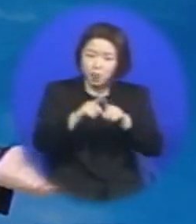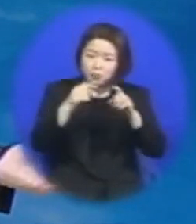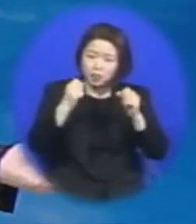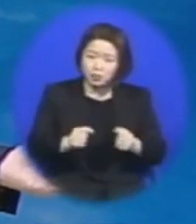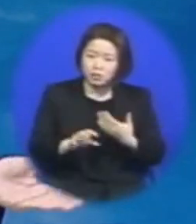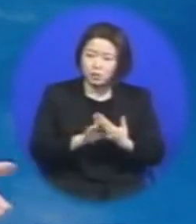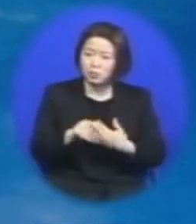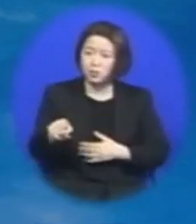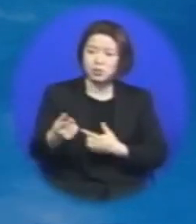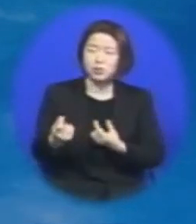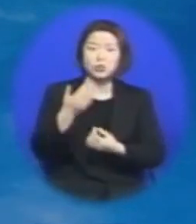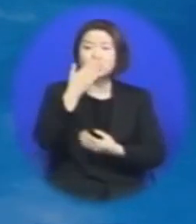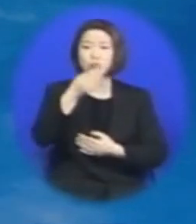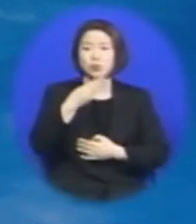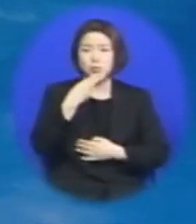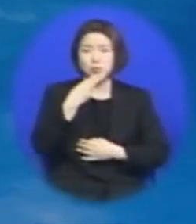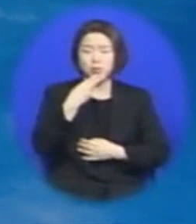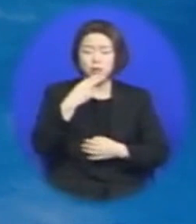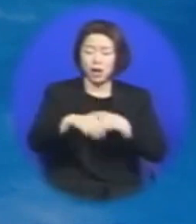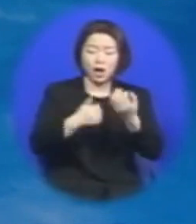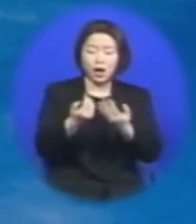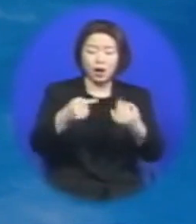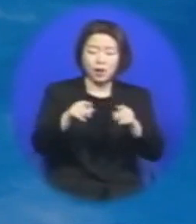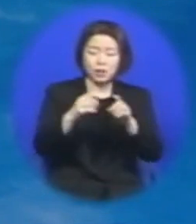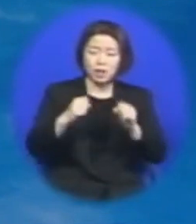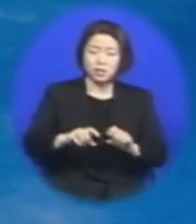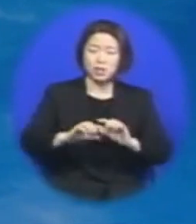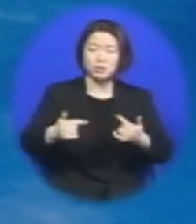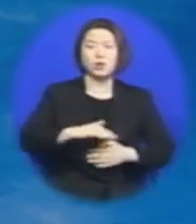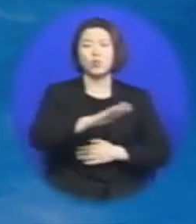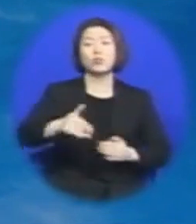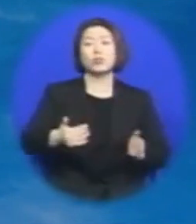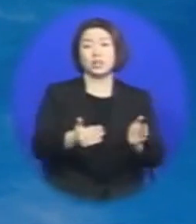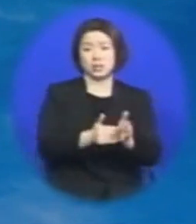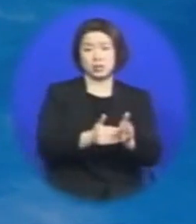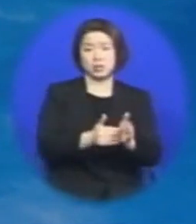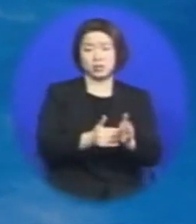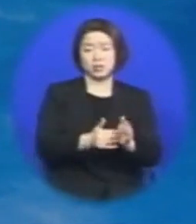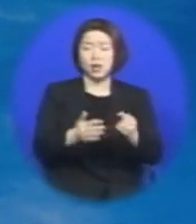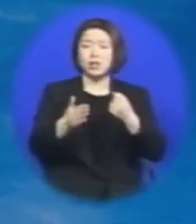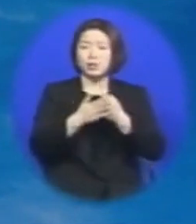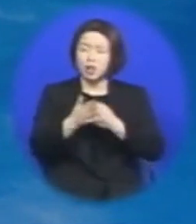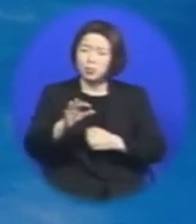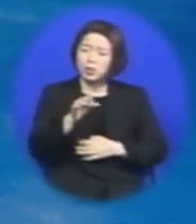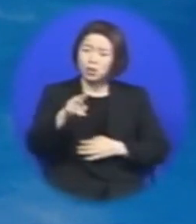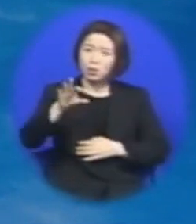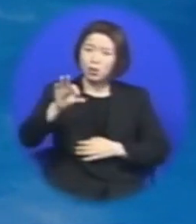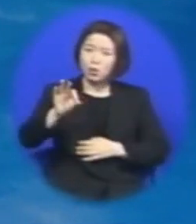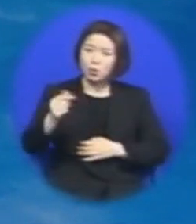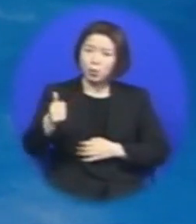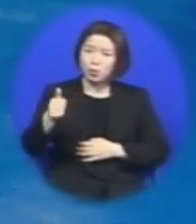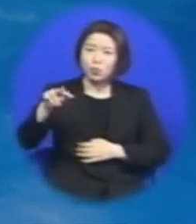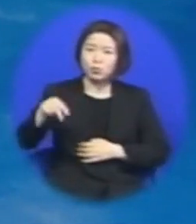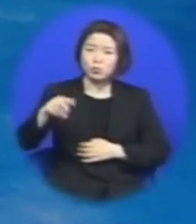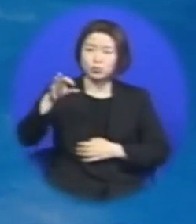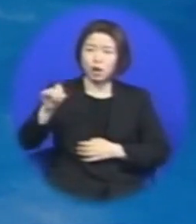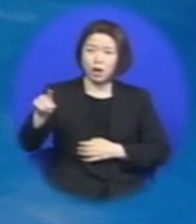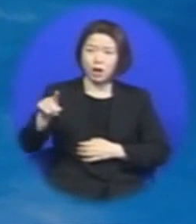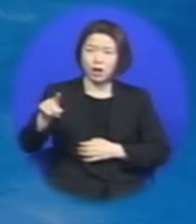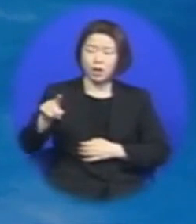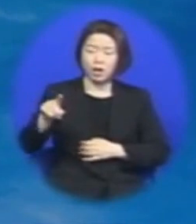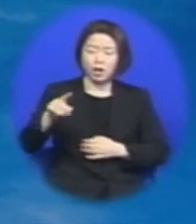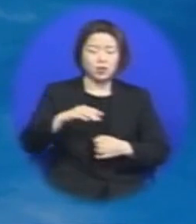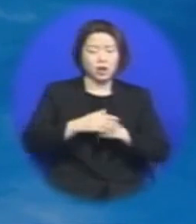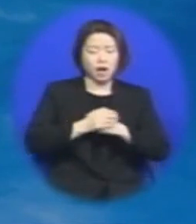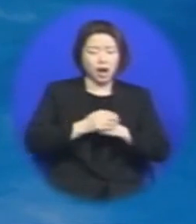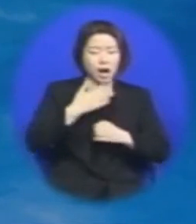끝났어 이제 그랬기 때문에 여호수아는 전혀 알지 못했던 죄 아간의 죄를